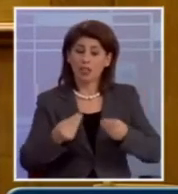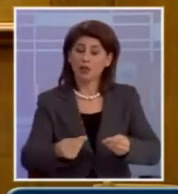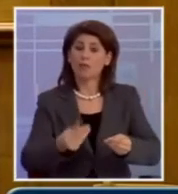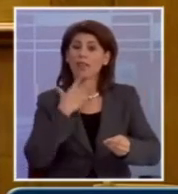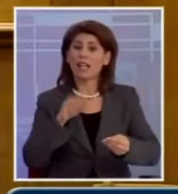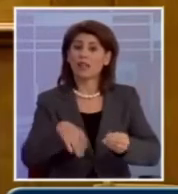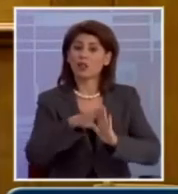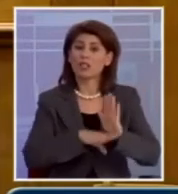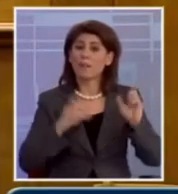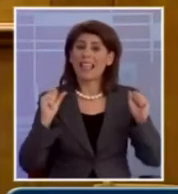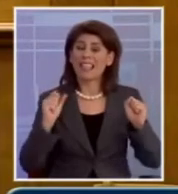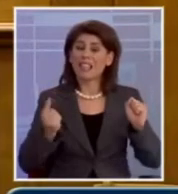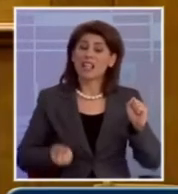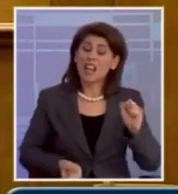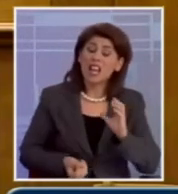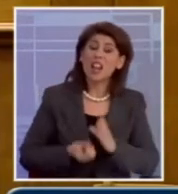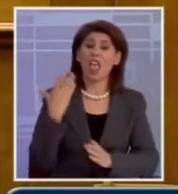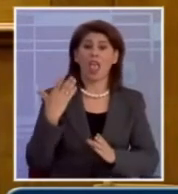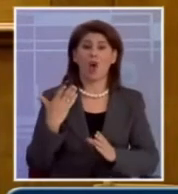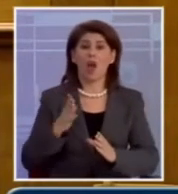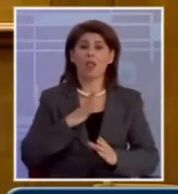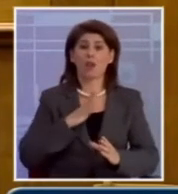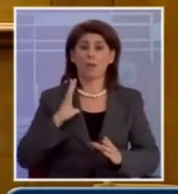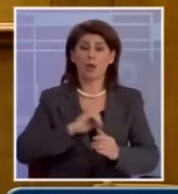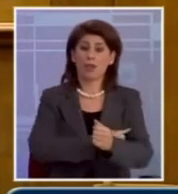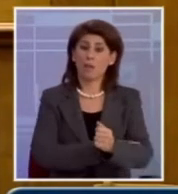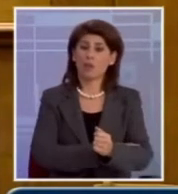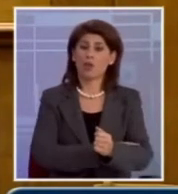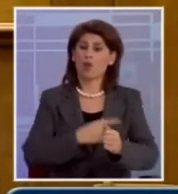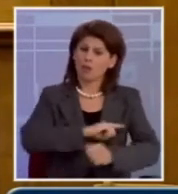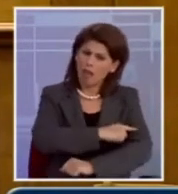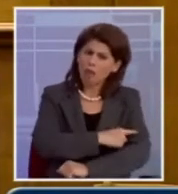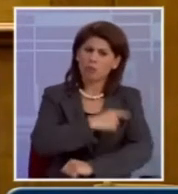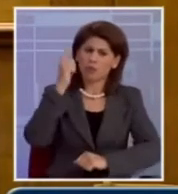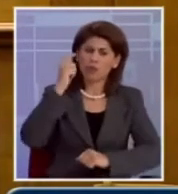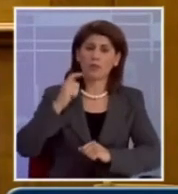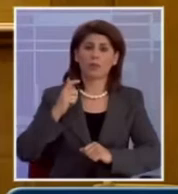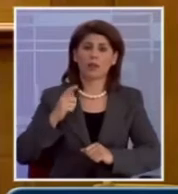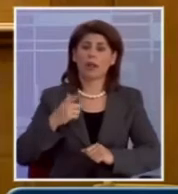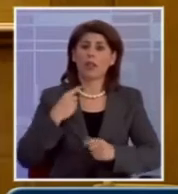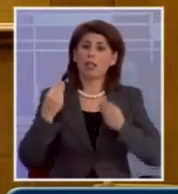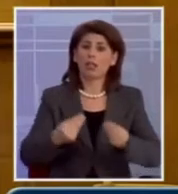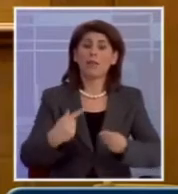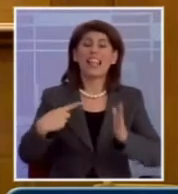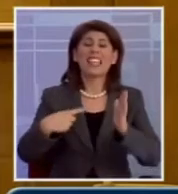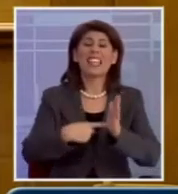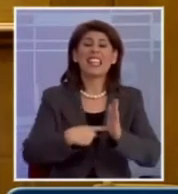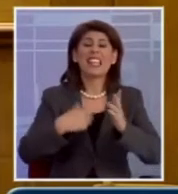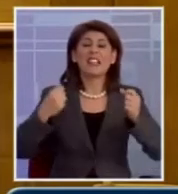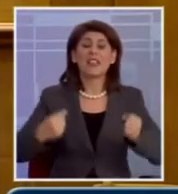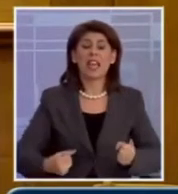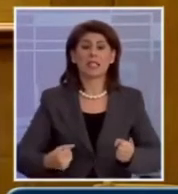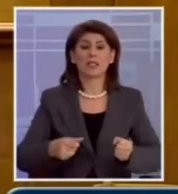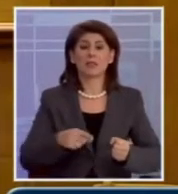δυναμικό. Απελευθερώνουμε λοιπόν, κυρίες και κύριοι συνάδελφοι, χίλιες θέσεις που ήταν